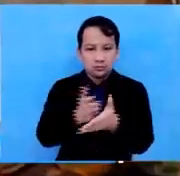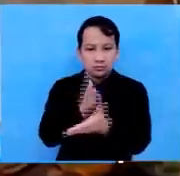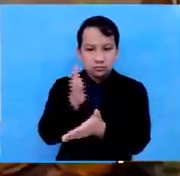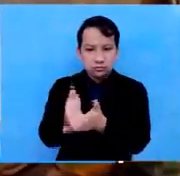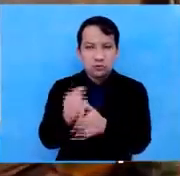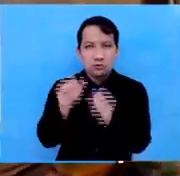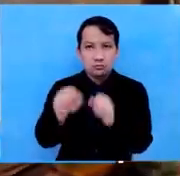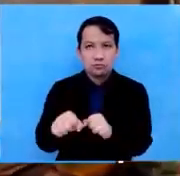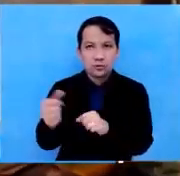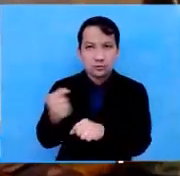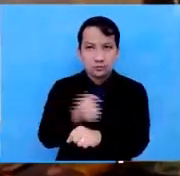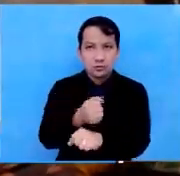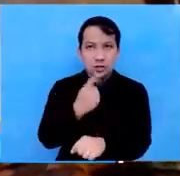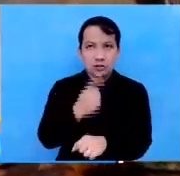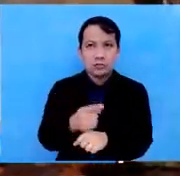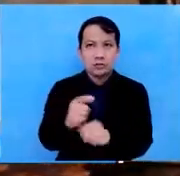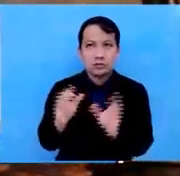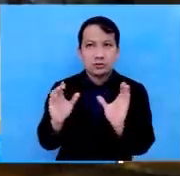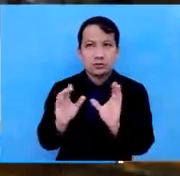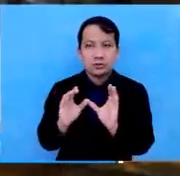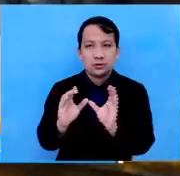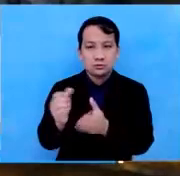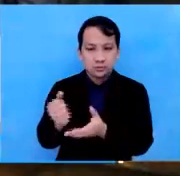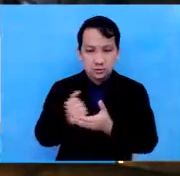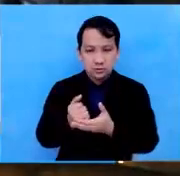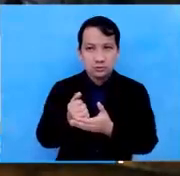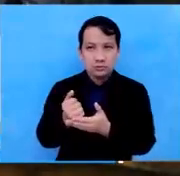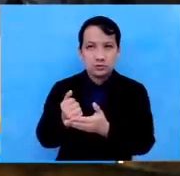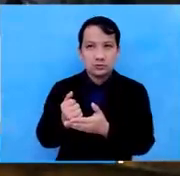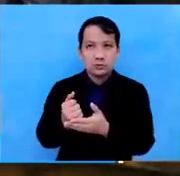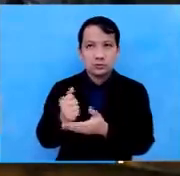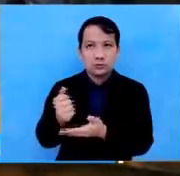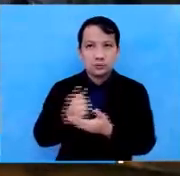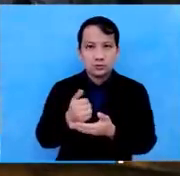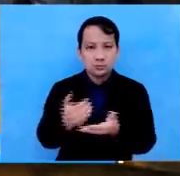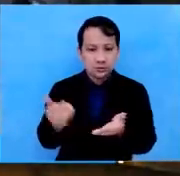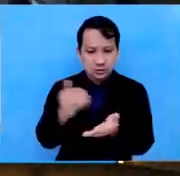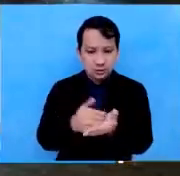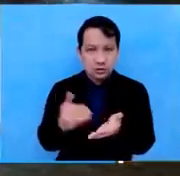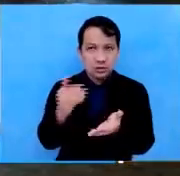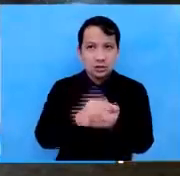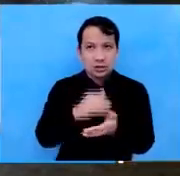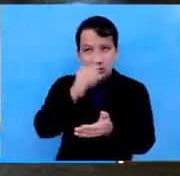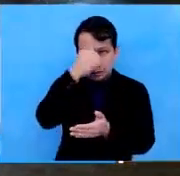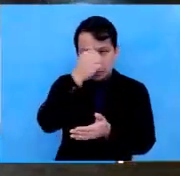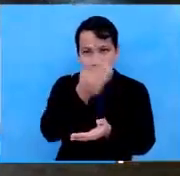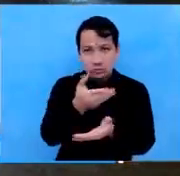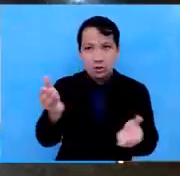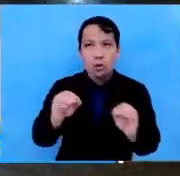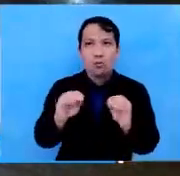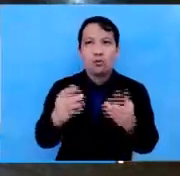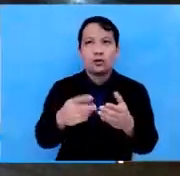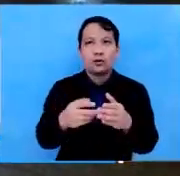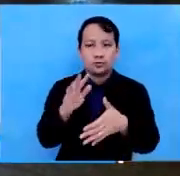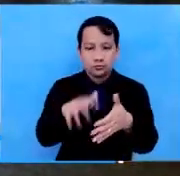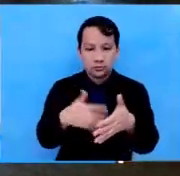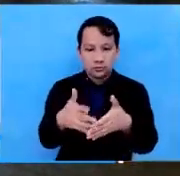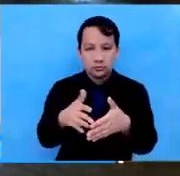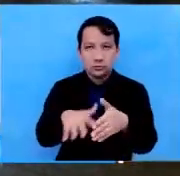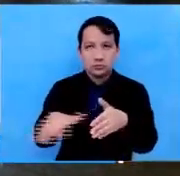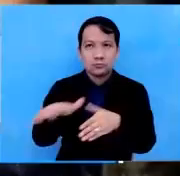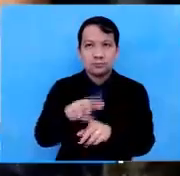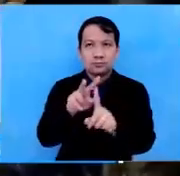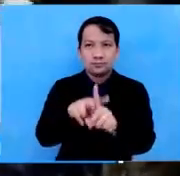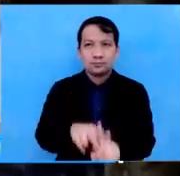sakaling makakatanggap ng ayuda. Sa kabila yan, ng paulit-ulit na paalala ng DSWD na walang walk-in sa pag-a-apply ng nasabing